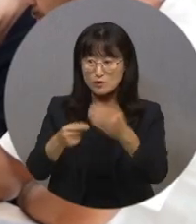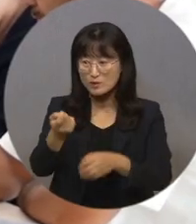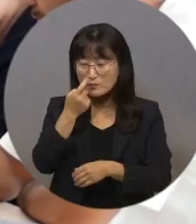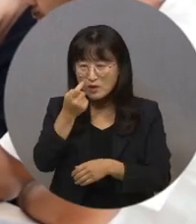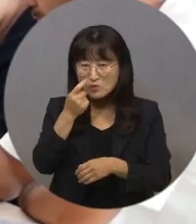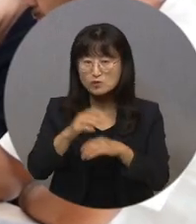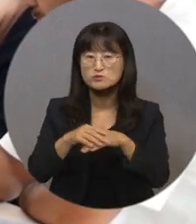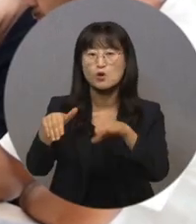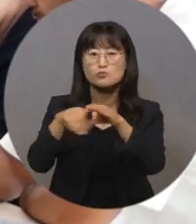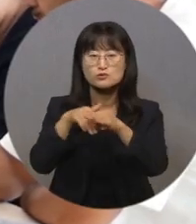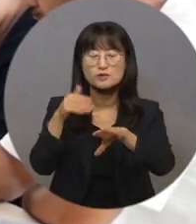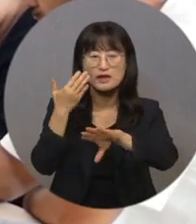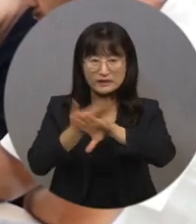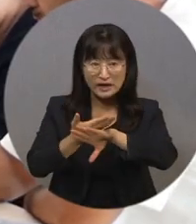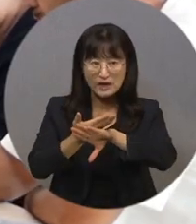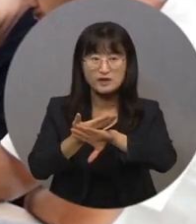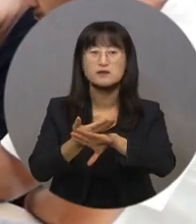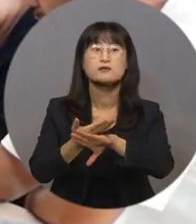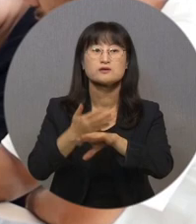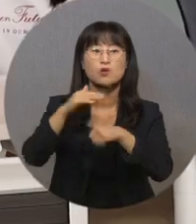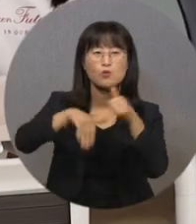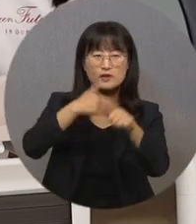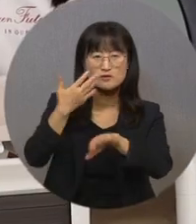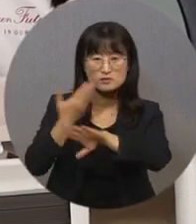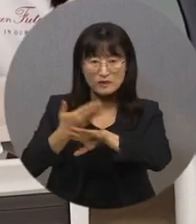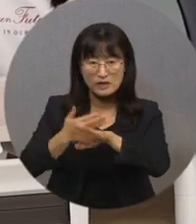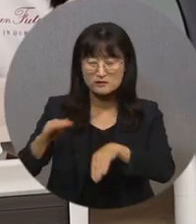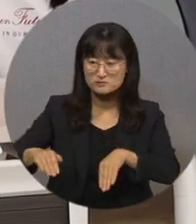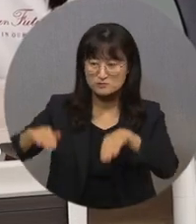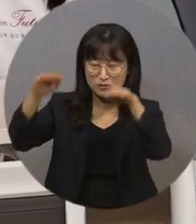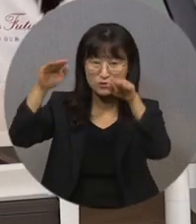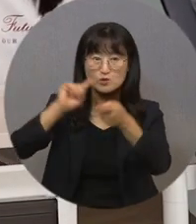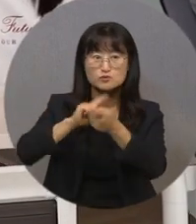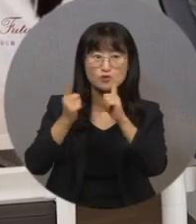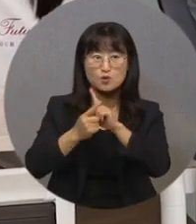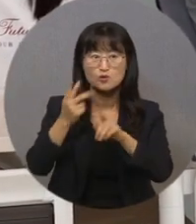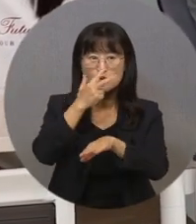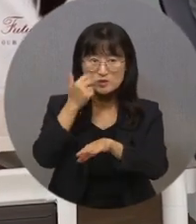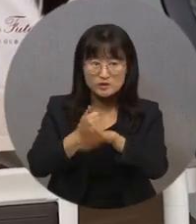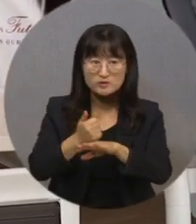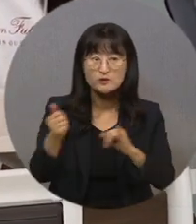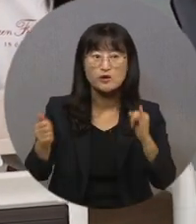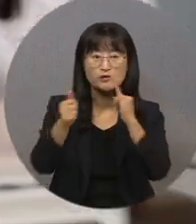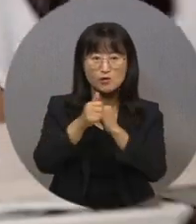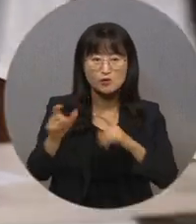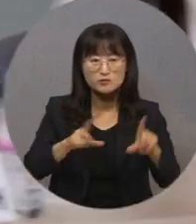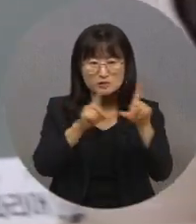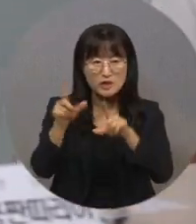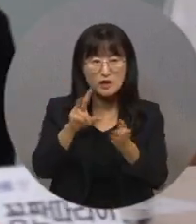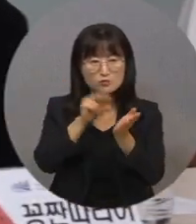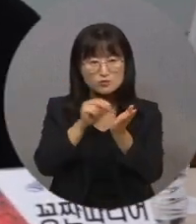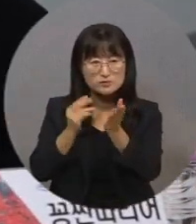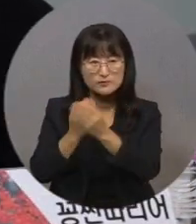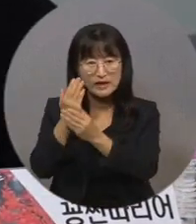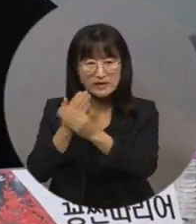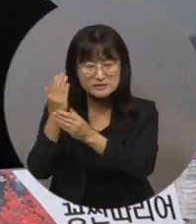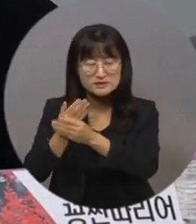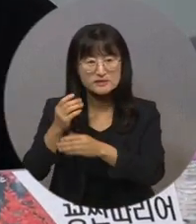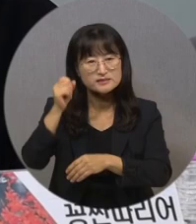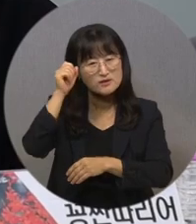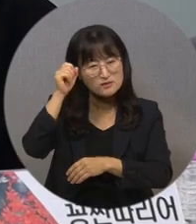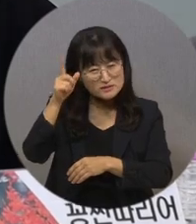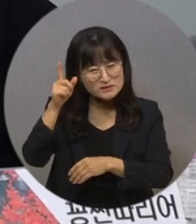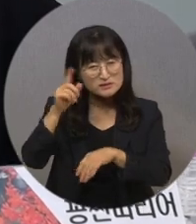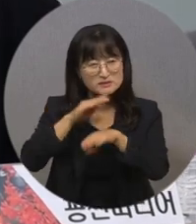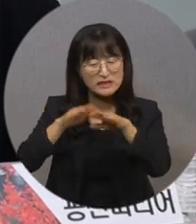문화와 환경이 다른 나라에서 성장한 두 사람이 서로 이해하고 적응하며 결혼생활 중 발생할 수 있는 문제에 현명하게 대처하는